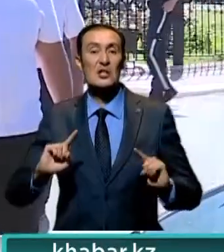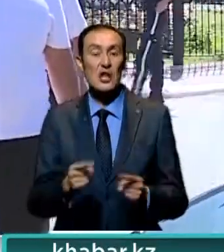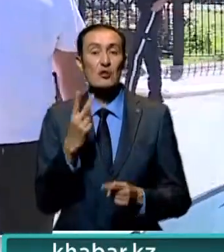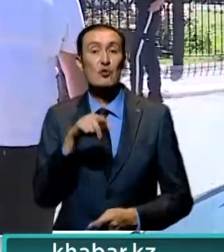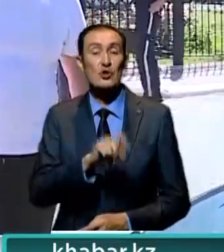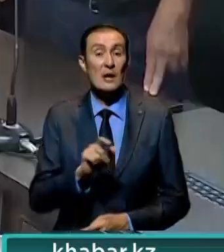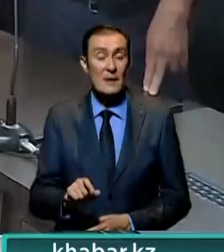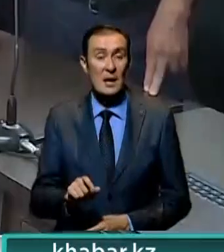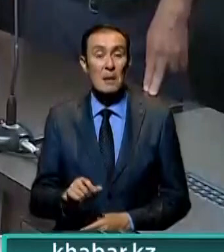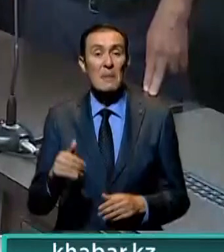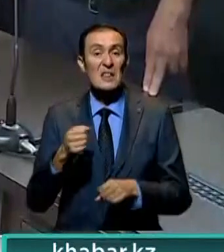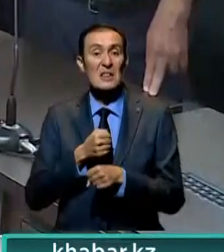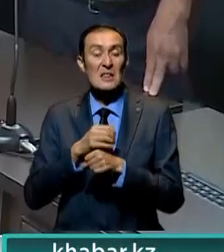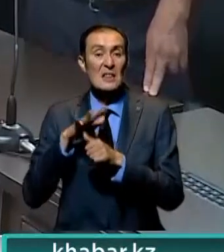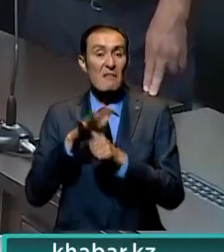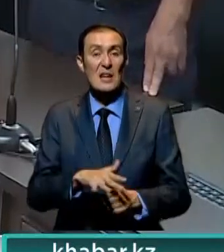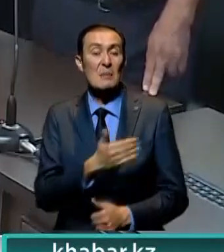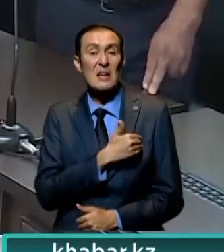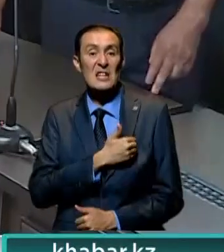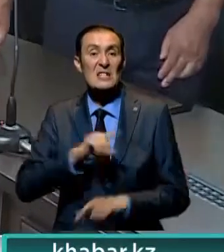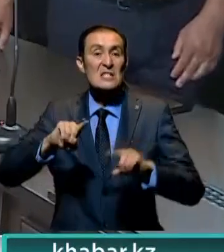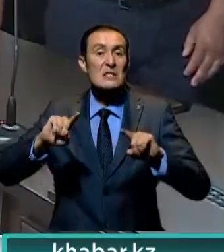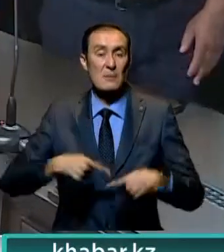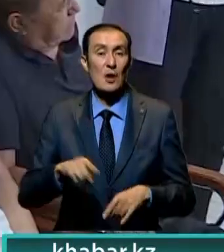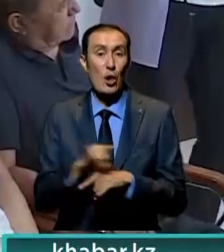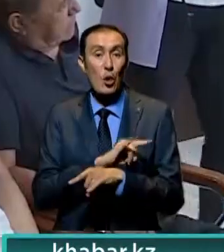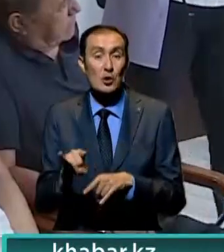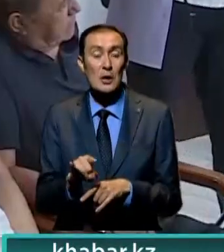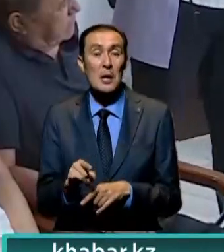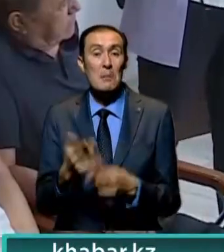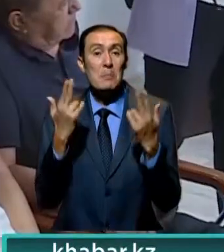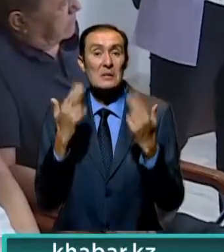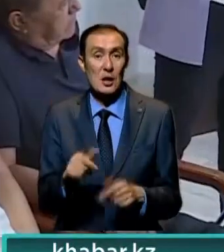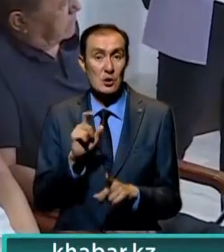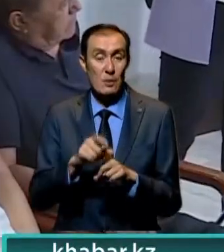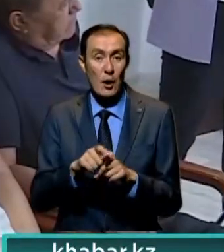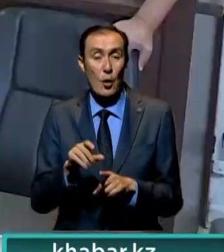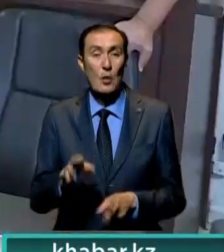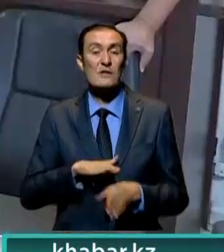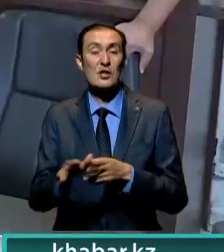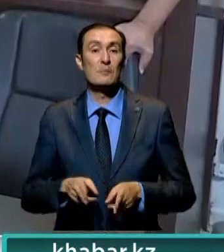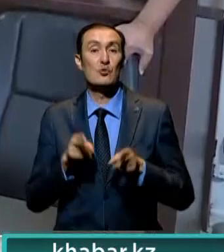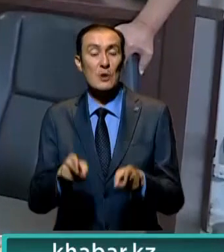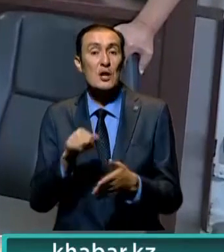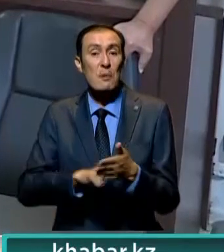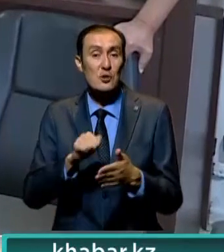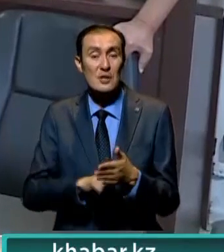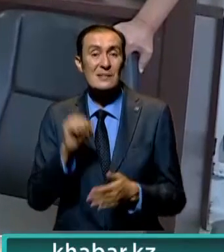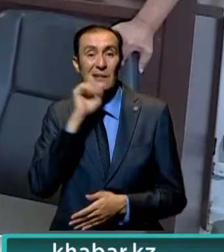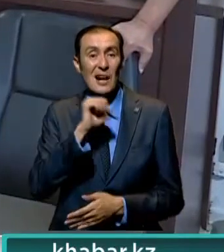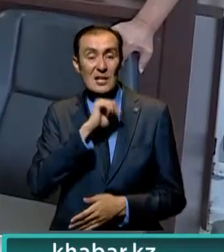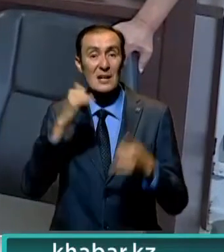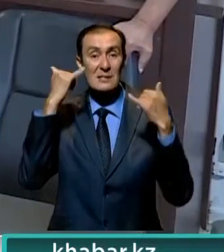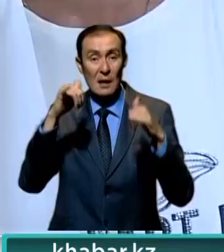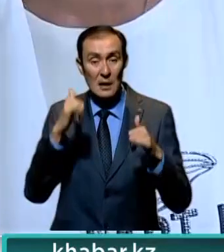двух человек. Под давлением они пытались выбить ложные признательные показания о совершении преступления, связанном с кражей